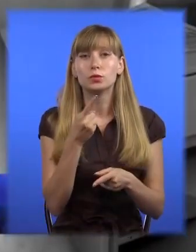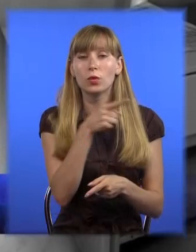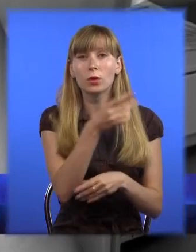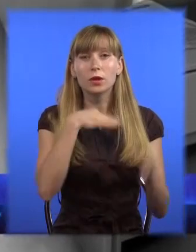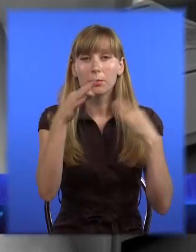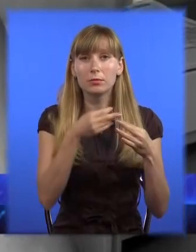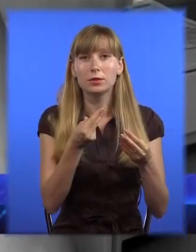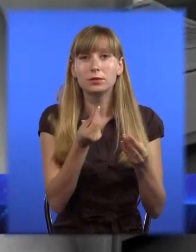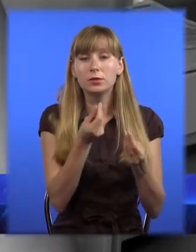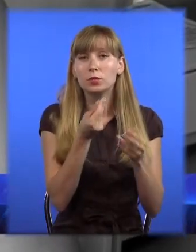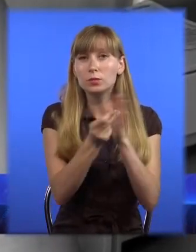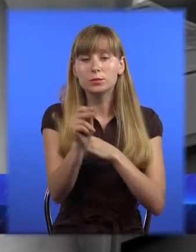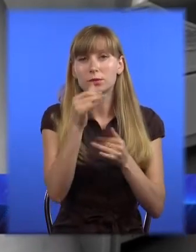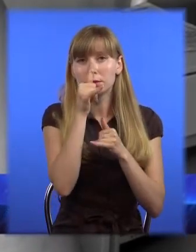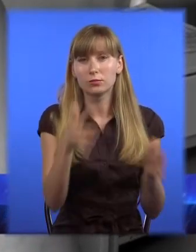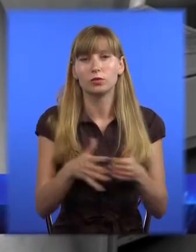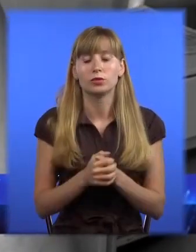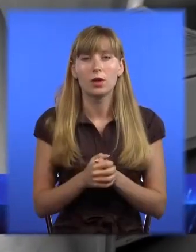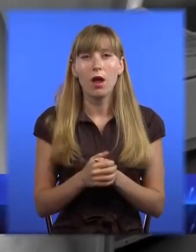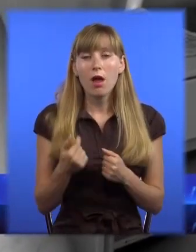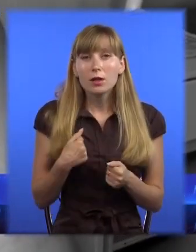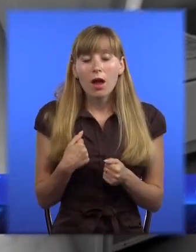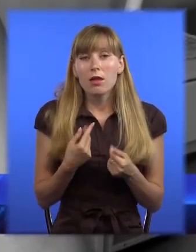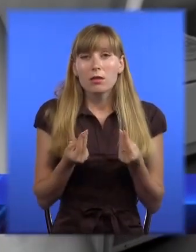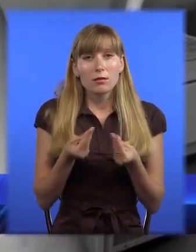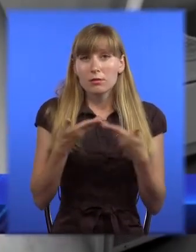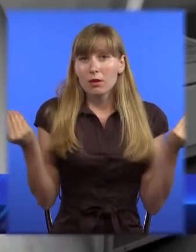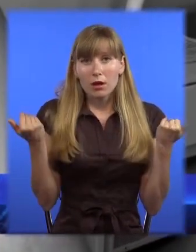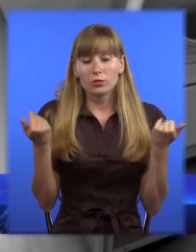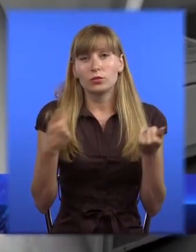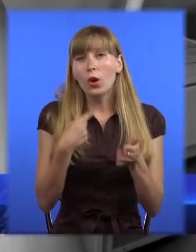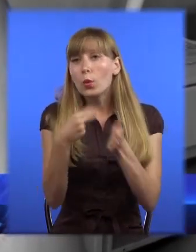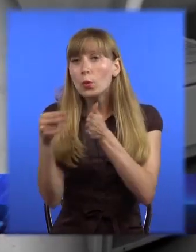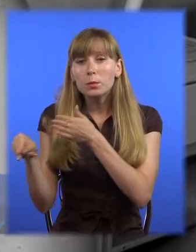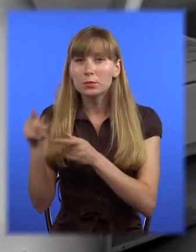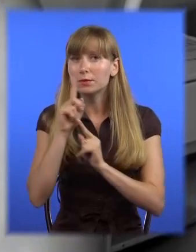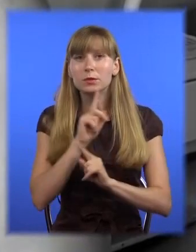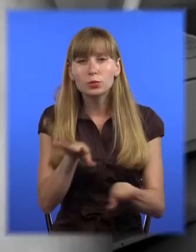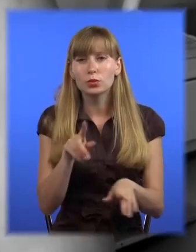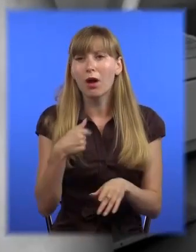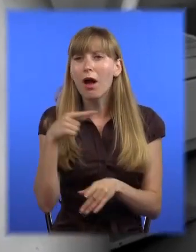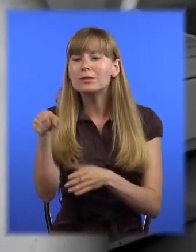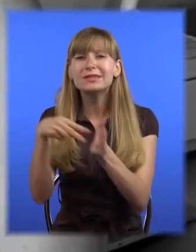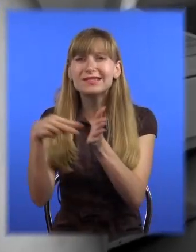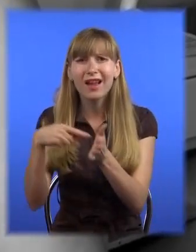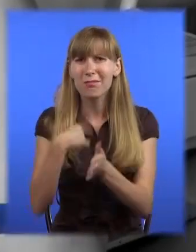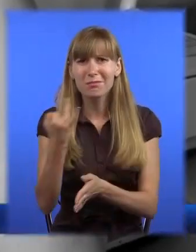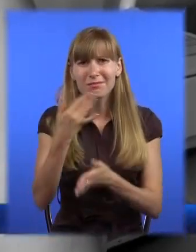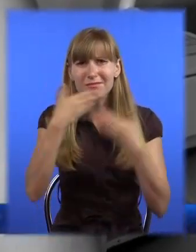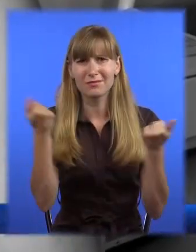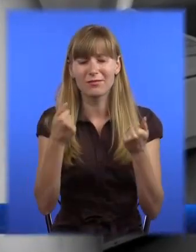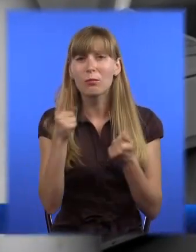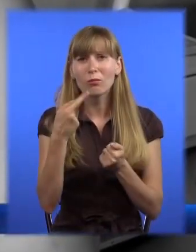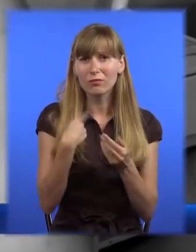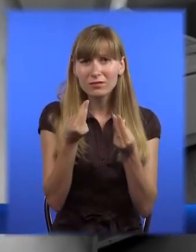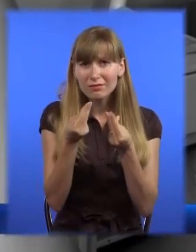тоді. Я не куплю, потому что у меня я не владею деньгами. Я не знаю, сколько там оно стоит, что даже мне не интересно. Говорю, у меня просто